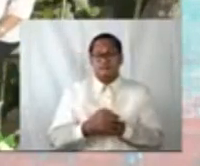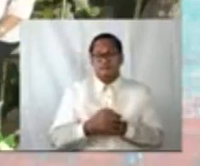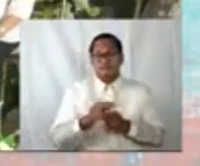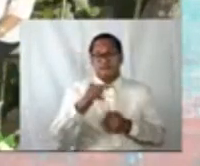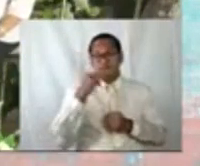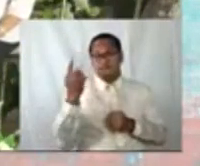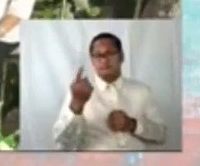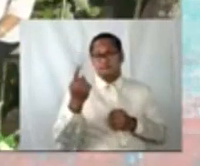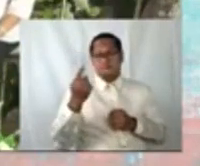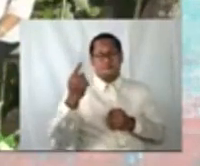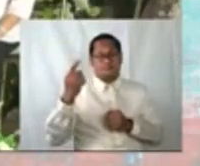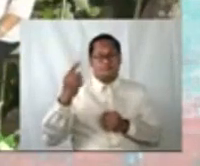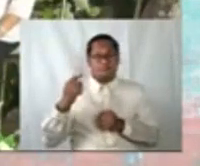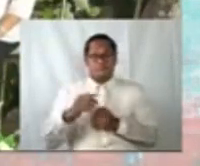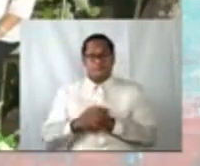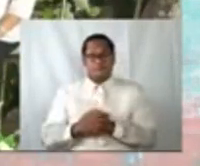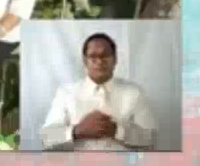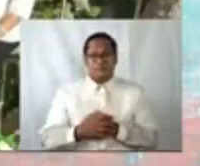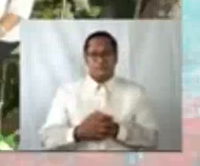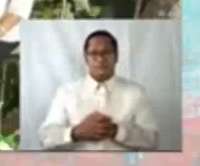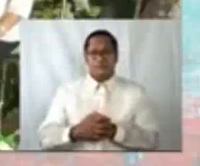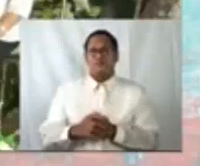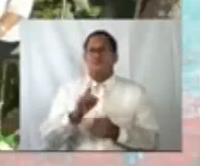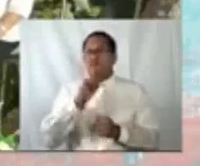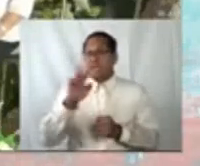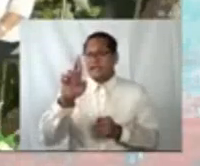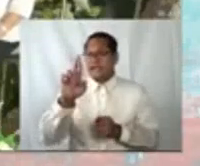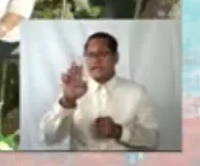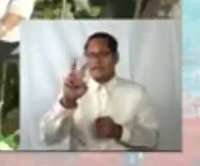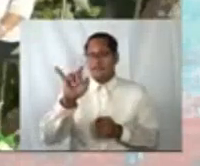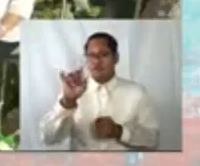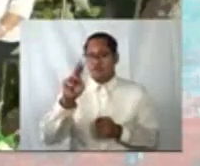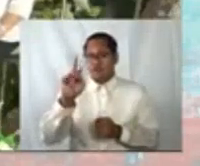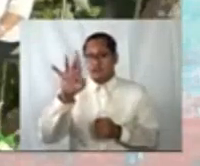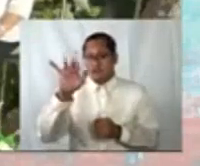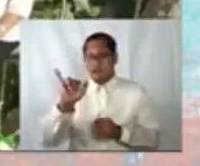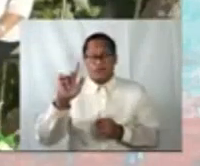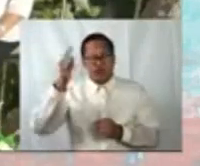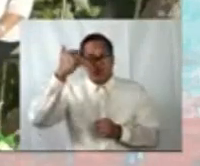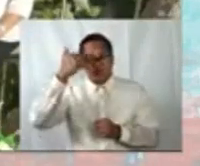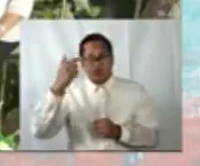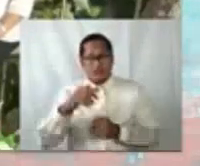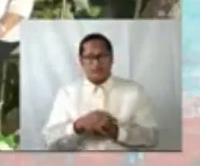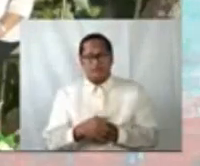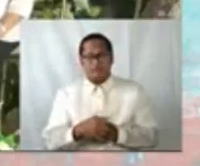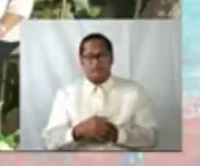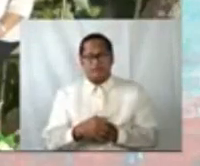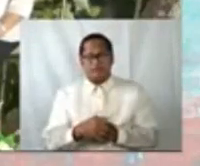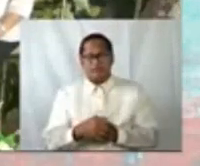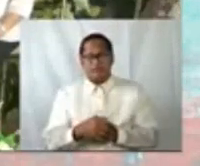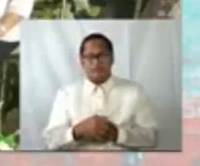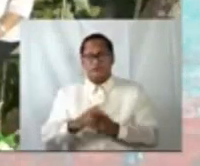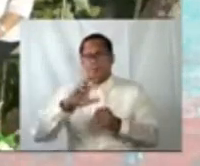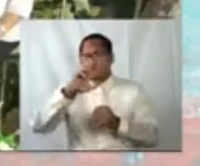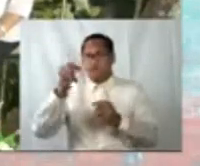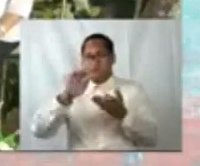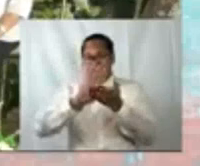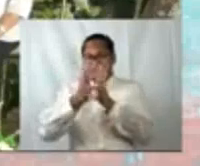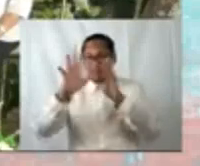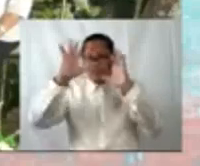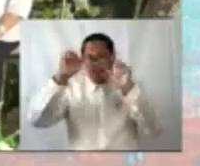republika. Yes, it's a revolutionary government. And yeah, USEC, Aguinaldo became president because he